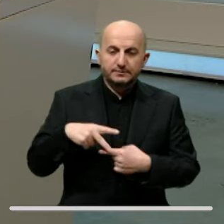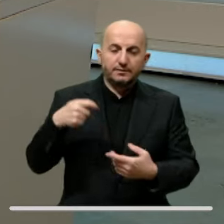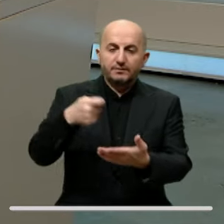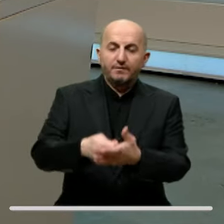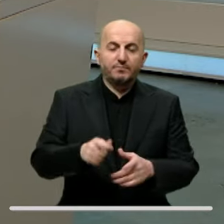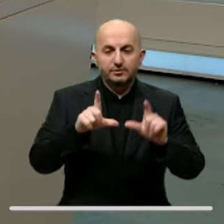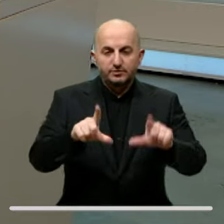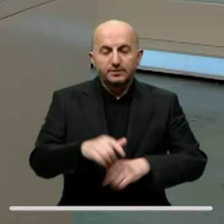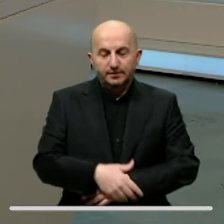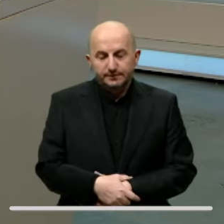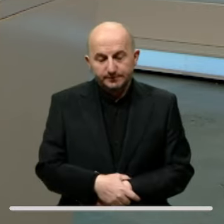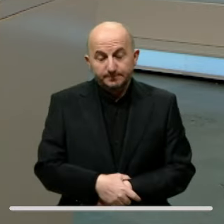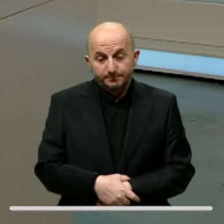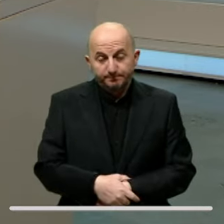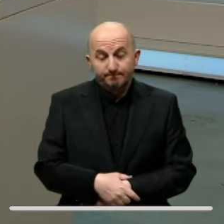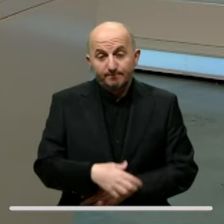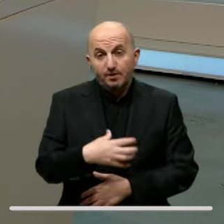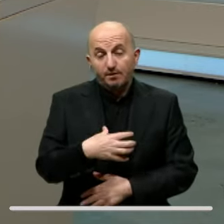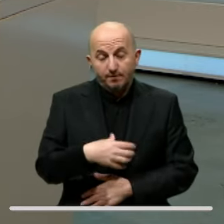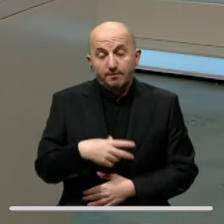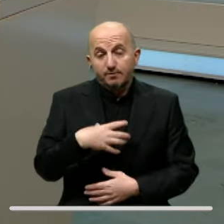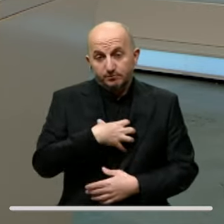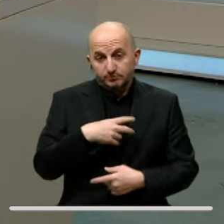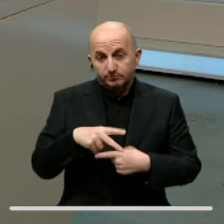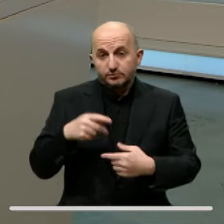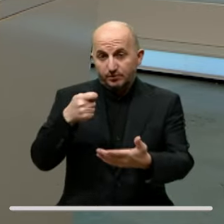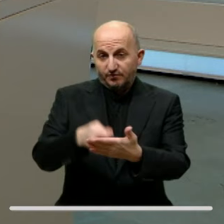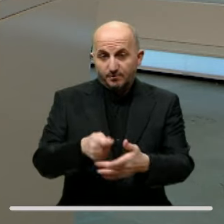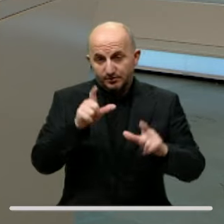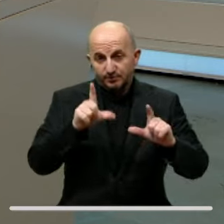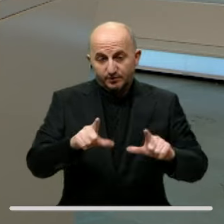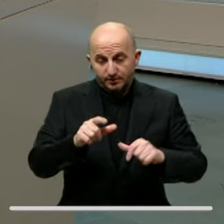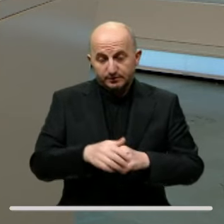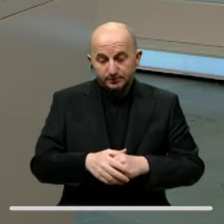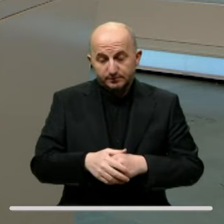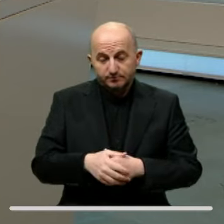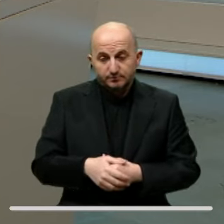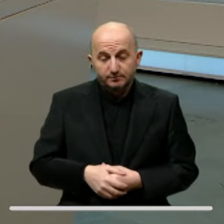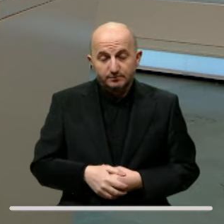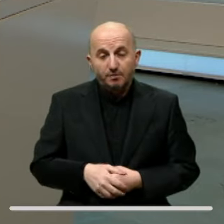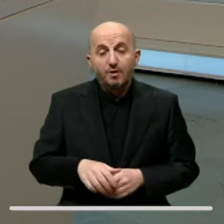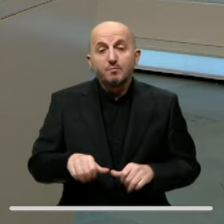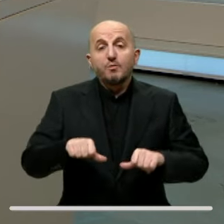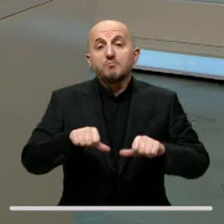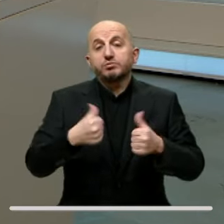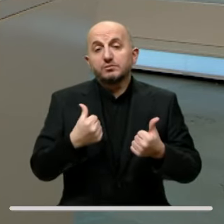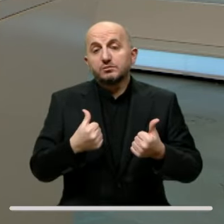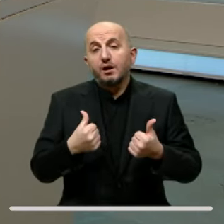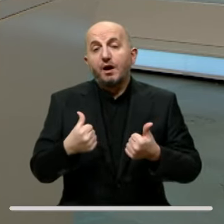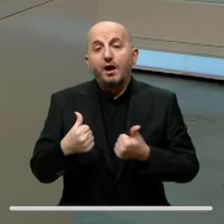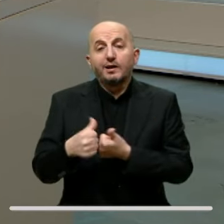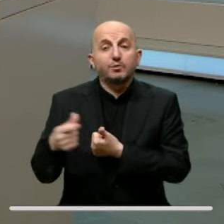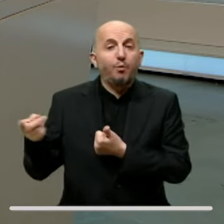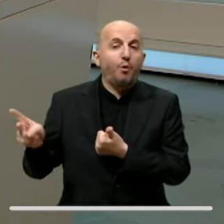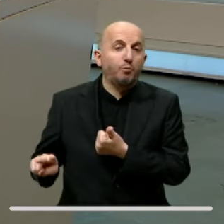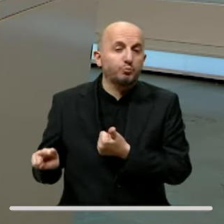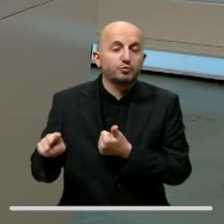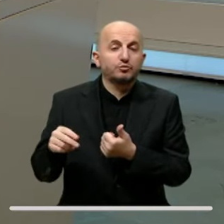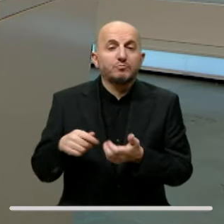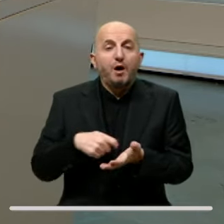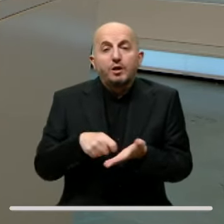zekat vermesi gerekir. Kendisinin, evet, zekat vermesi gerekir. Burada dul olmak, herhangi bir gelire sahip